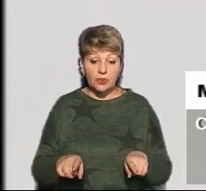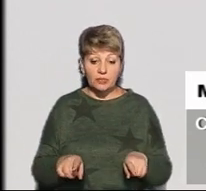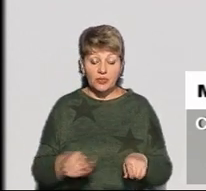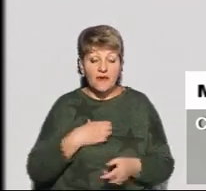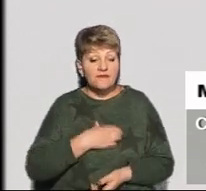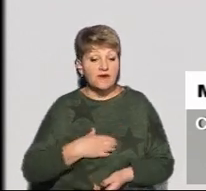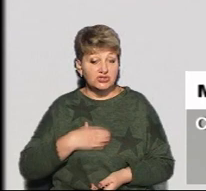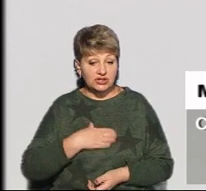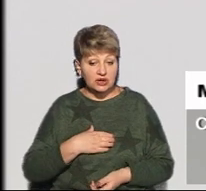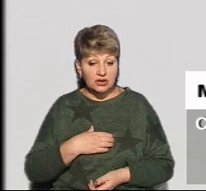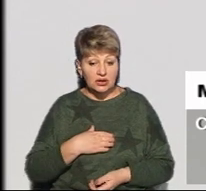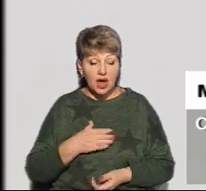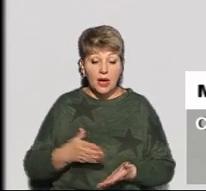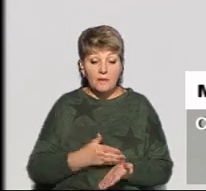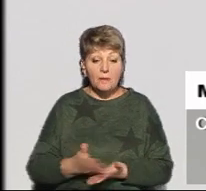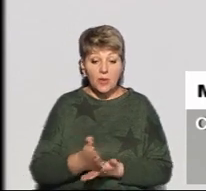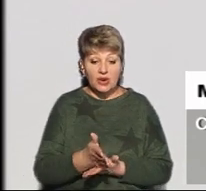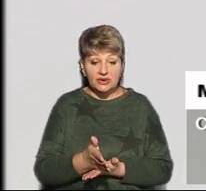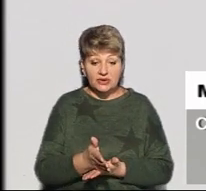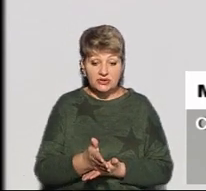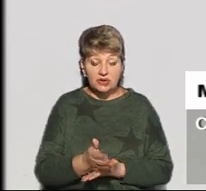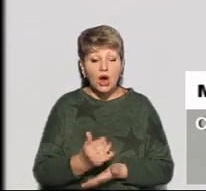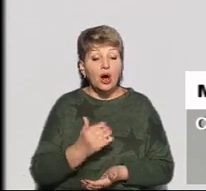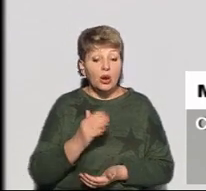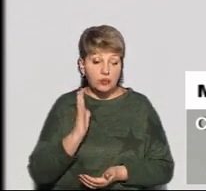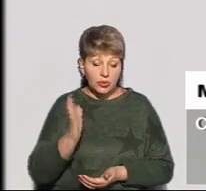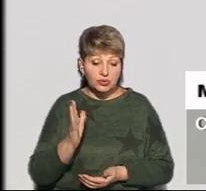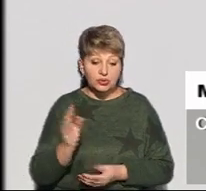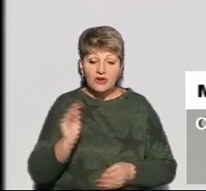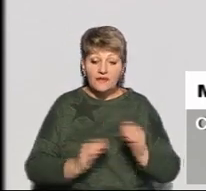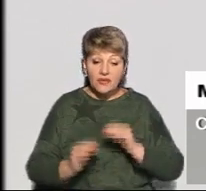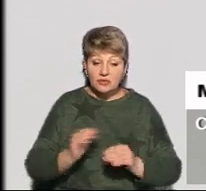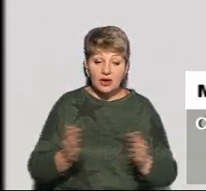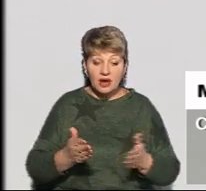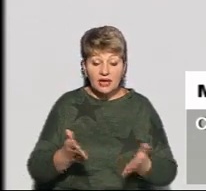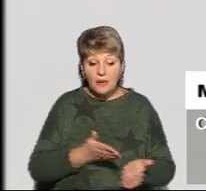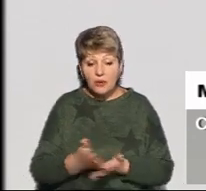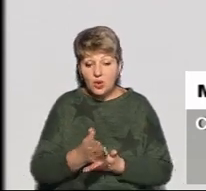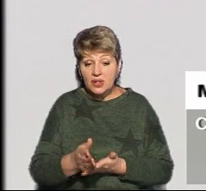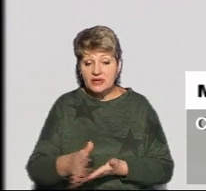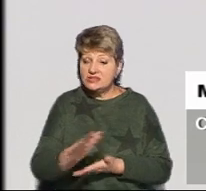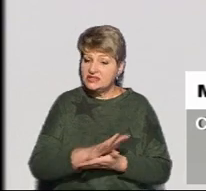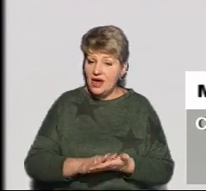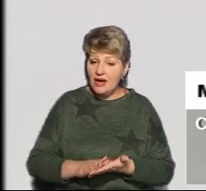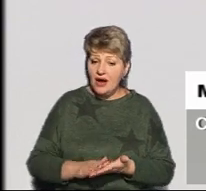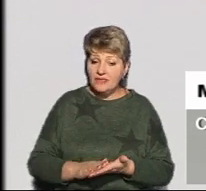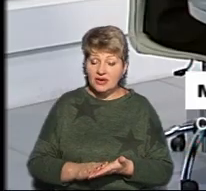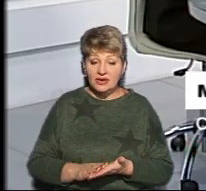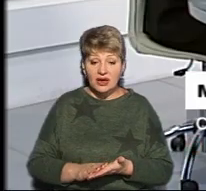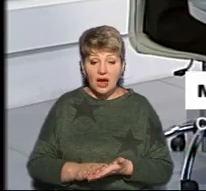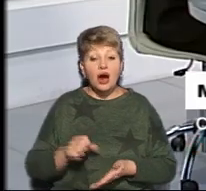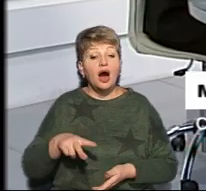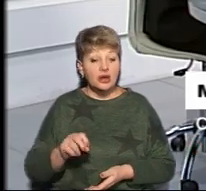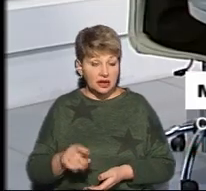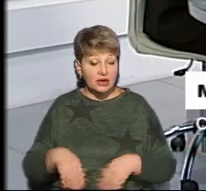що важливо, що це в тому числі політичний орган. Да? Вони будуть формулювати якісь політичні заяви, хоча це не є їхньою компетенцією. Але